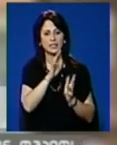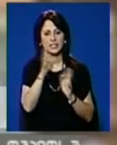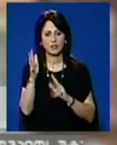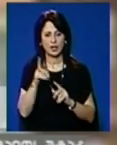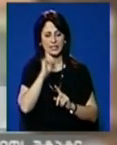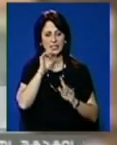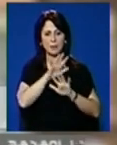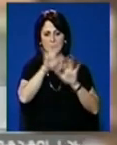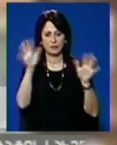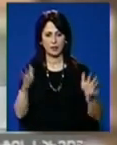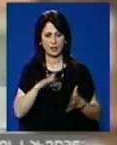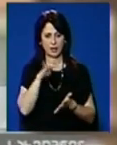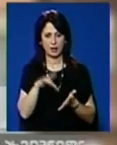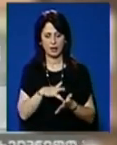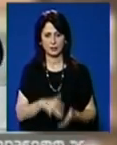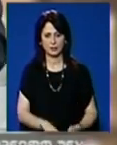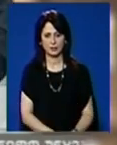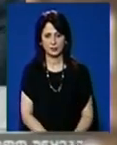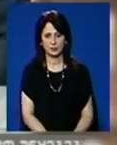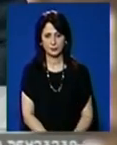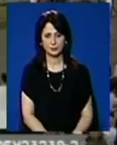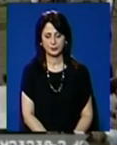მეტი სიმწვანე დედაქალაქს.